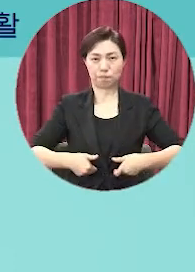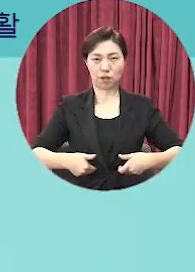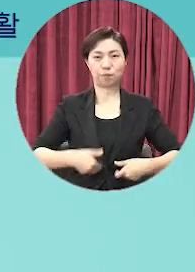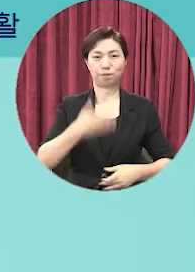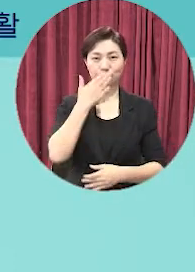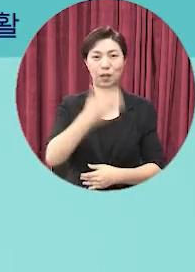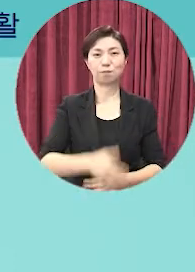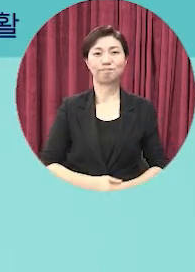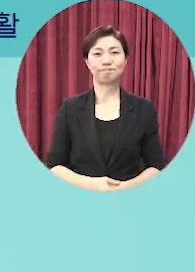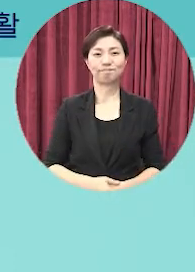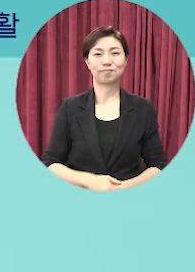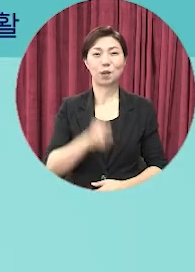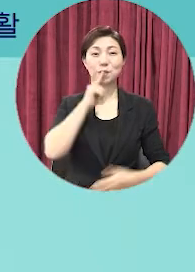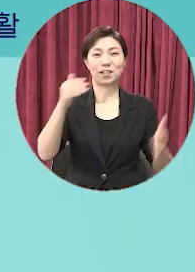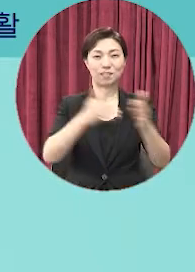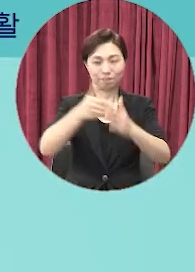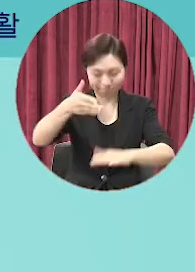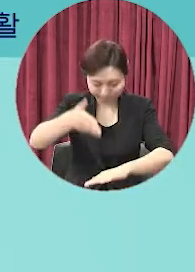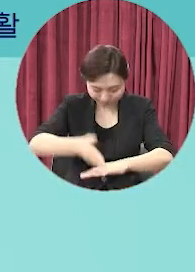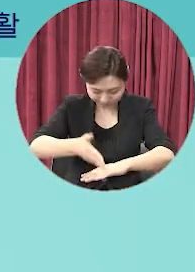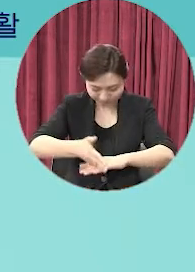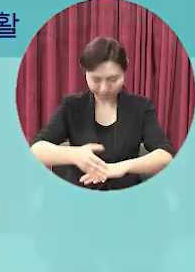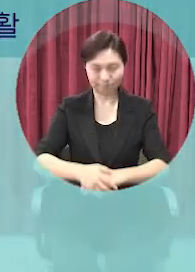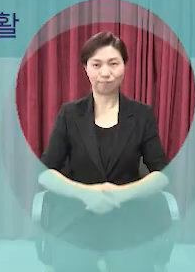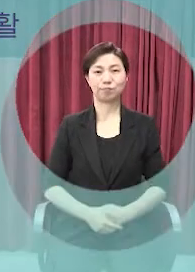네, 이상입니다. 감사합니다.